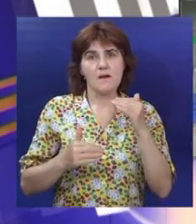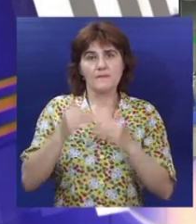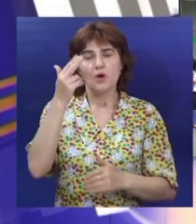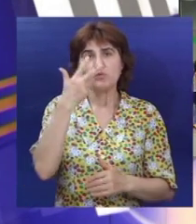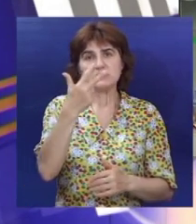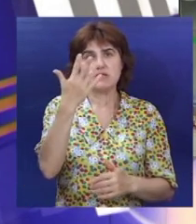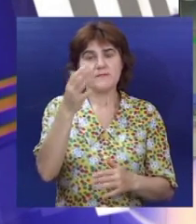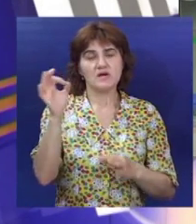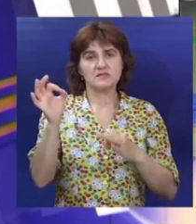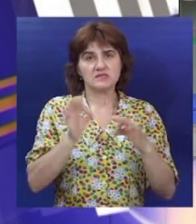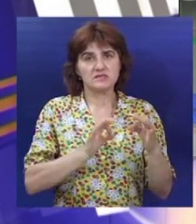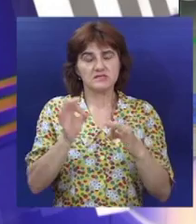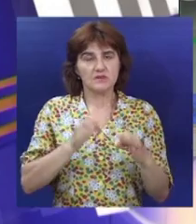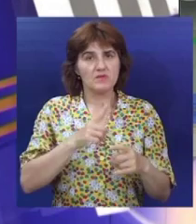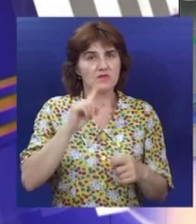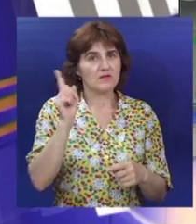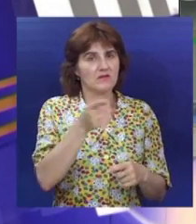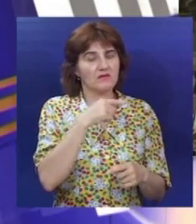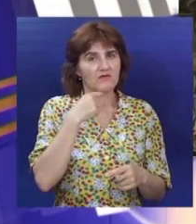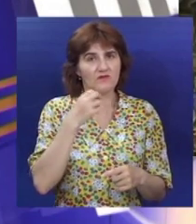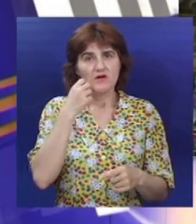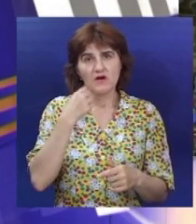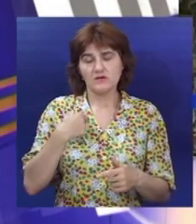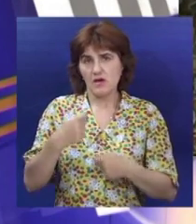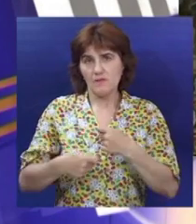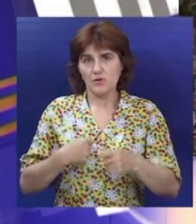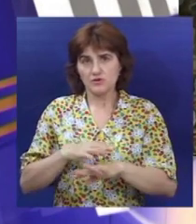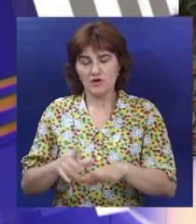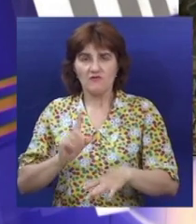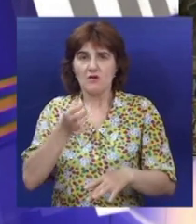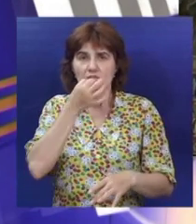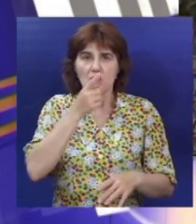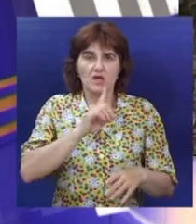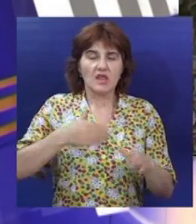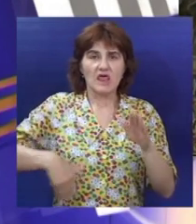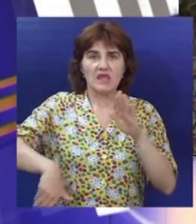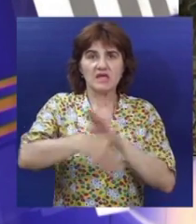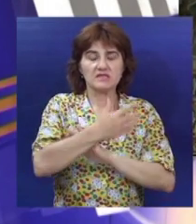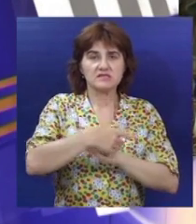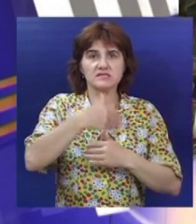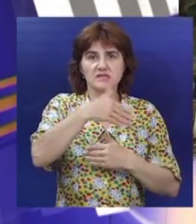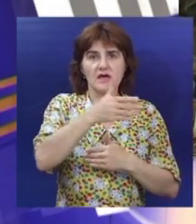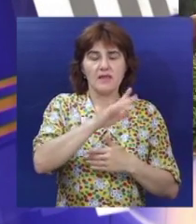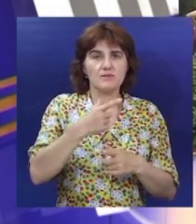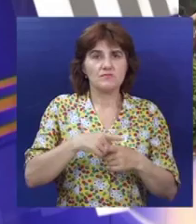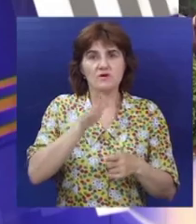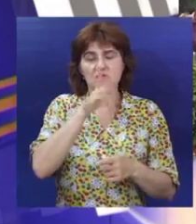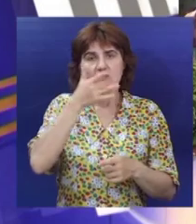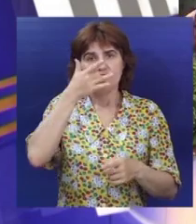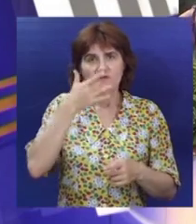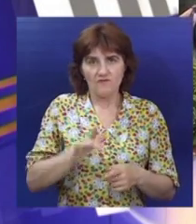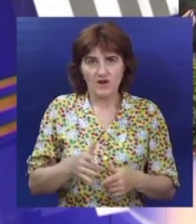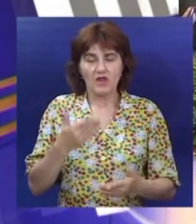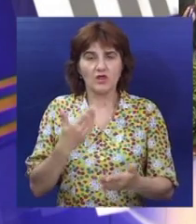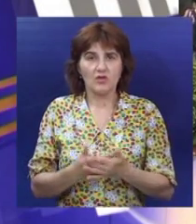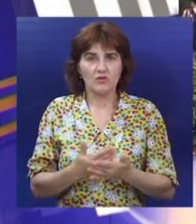preko 35 stepeni naterale su većinu građana da nakon obavljenog posla ne izlaze iz svojih klimatizovanih soba ili sobstvenih